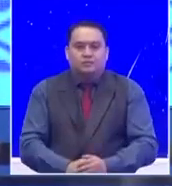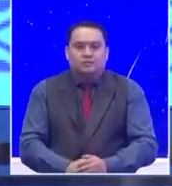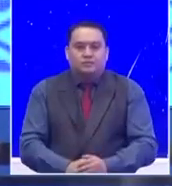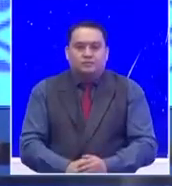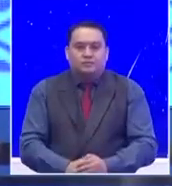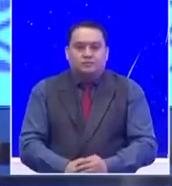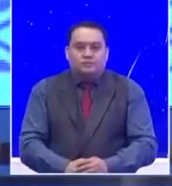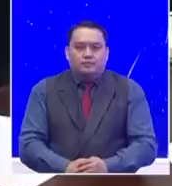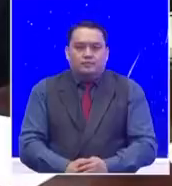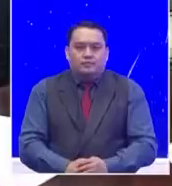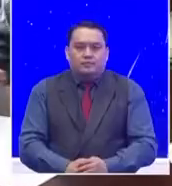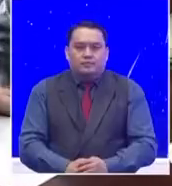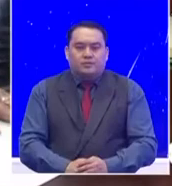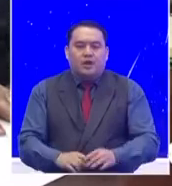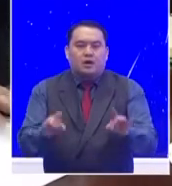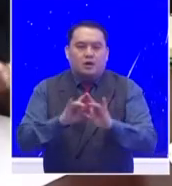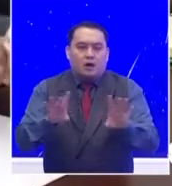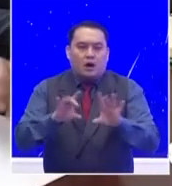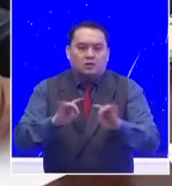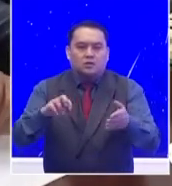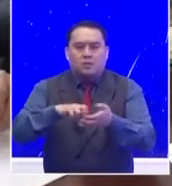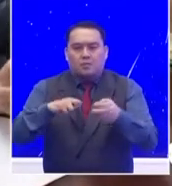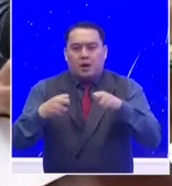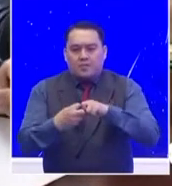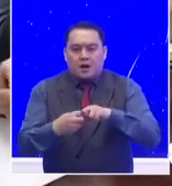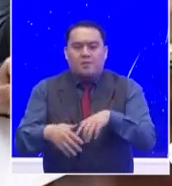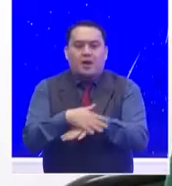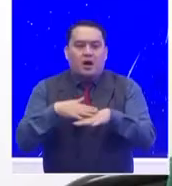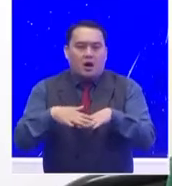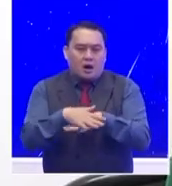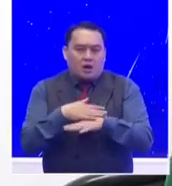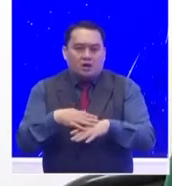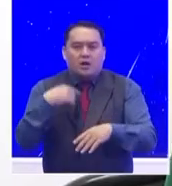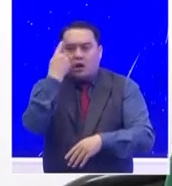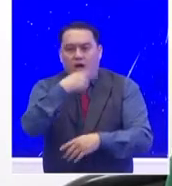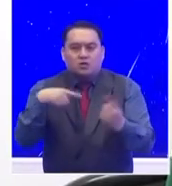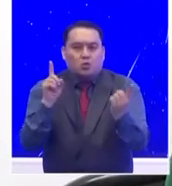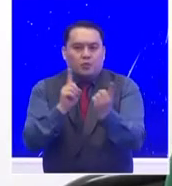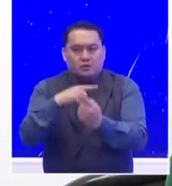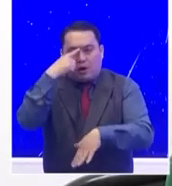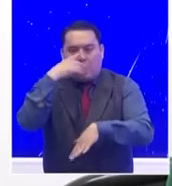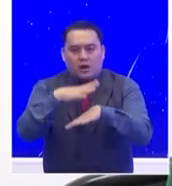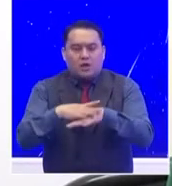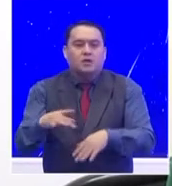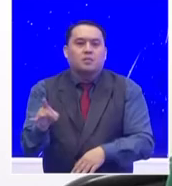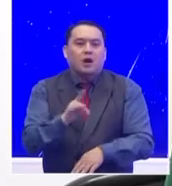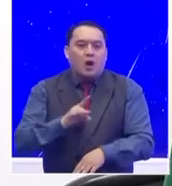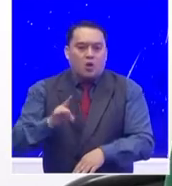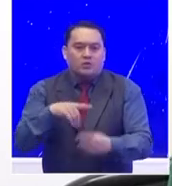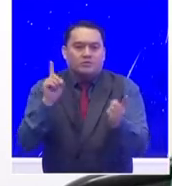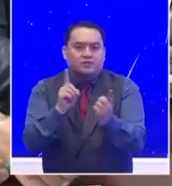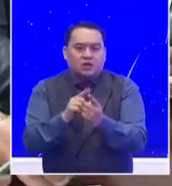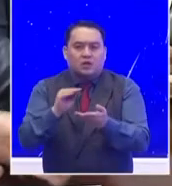Амандык Баталов. Рассказали о своих проблемных вопросах жители района и на личном приеме акима Жамбылского района. На